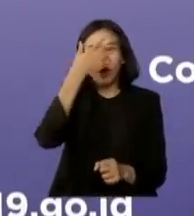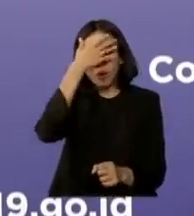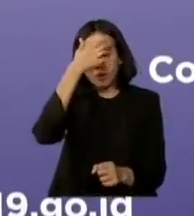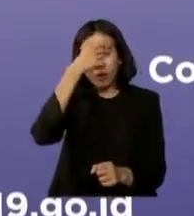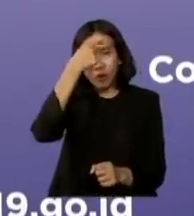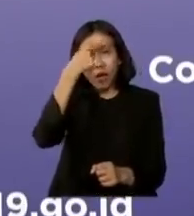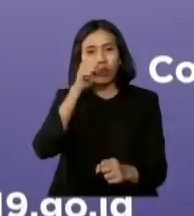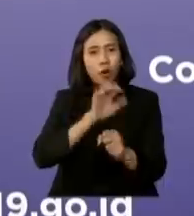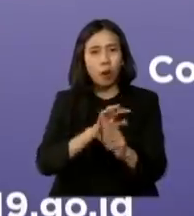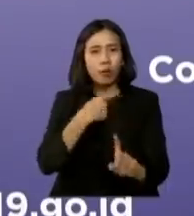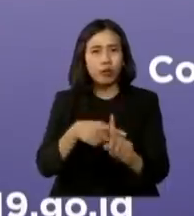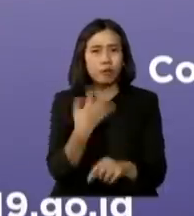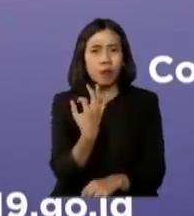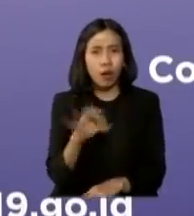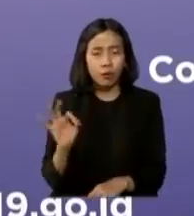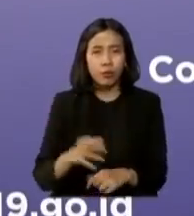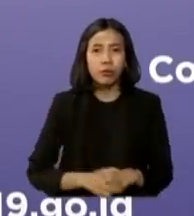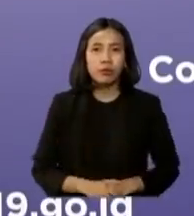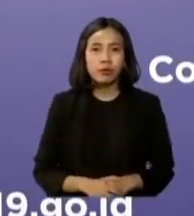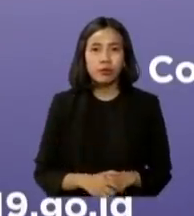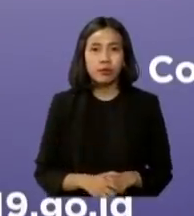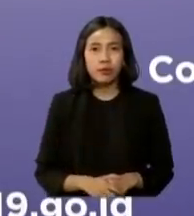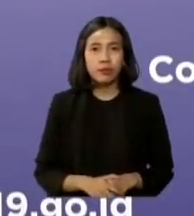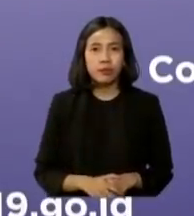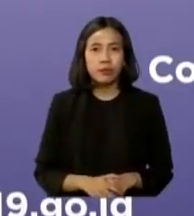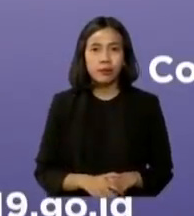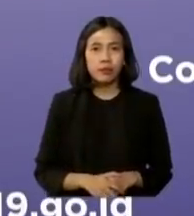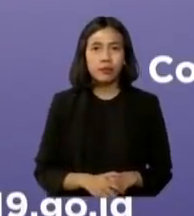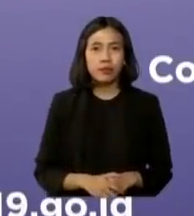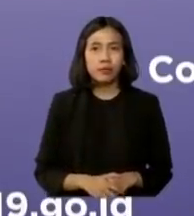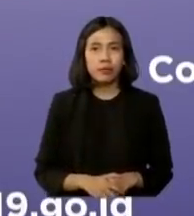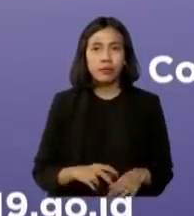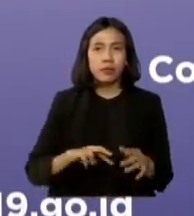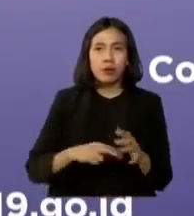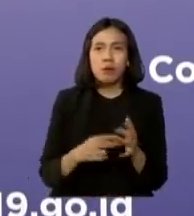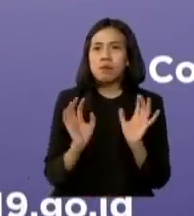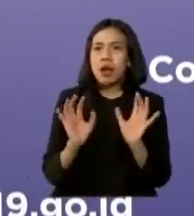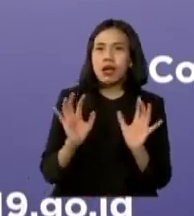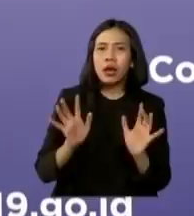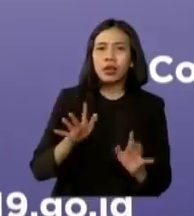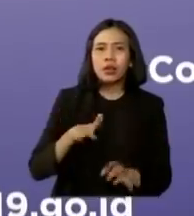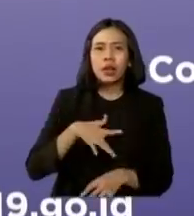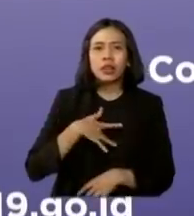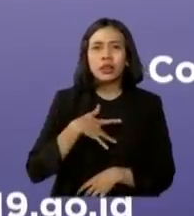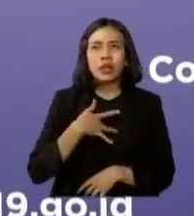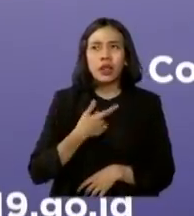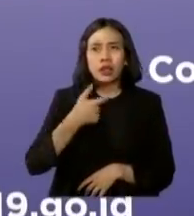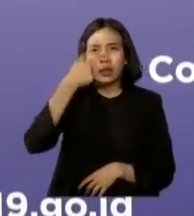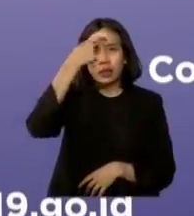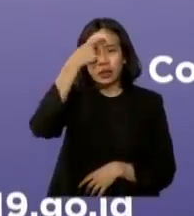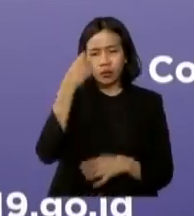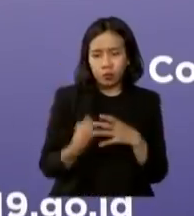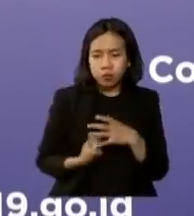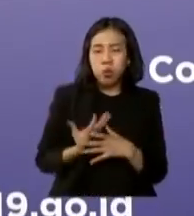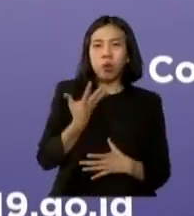Hai sebagian dari kasus positif ini justru tidak menunjukkan gejala yang diindikasikan